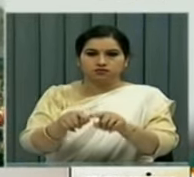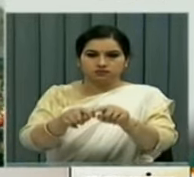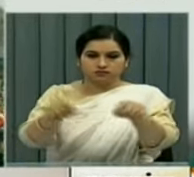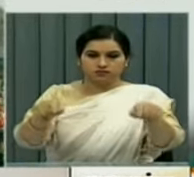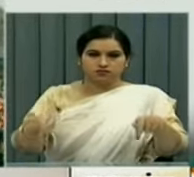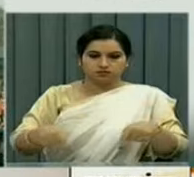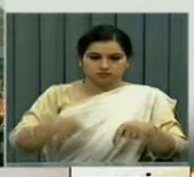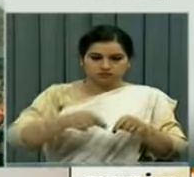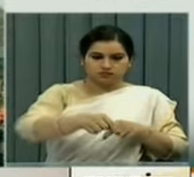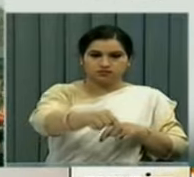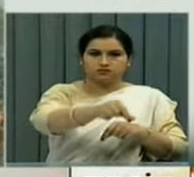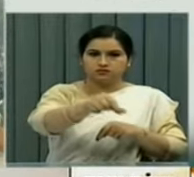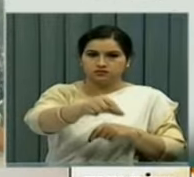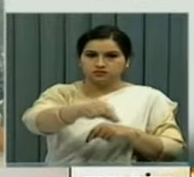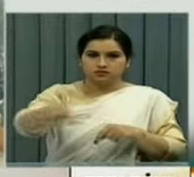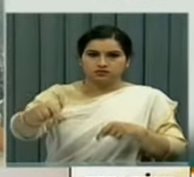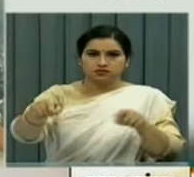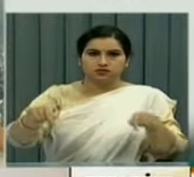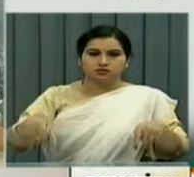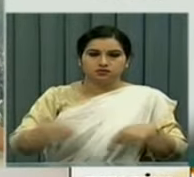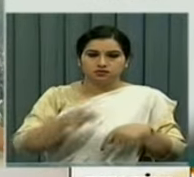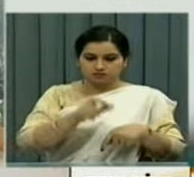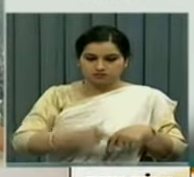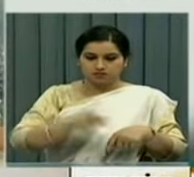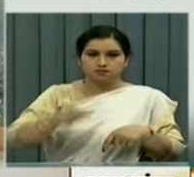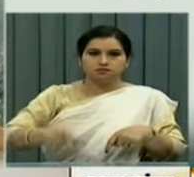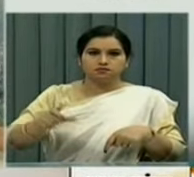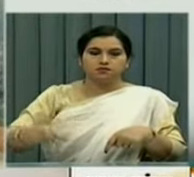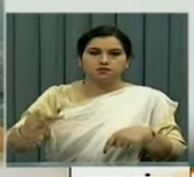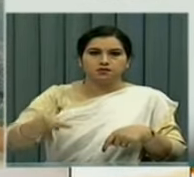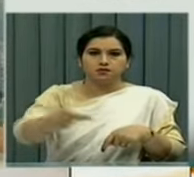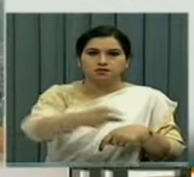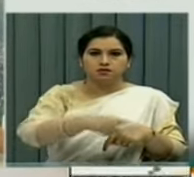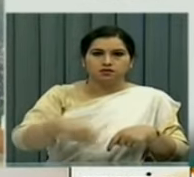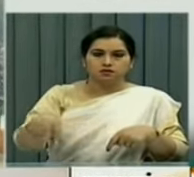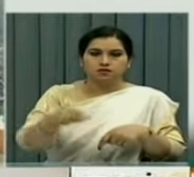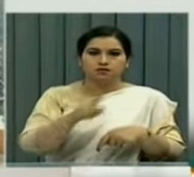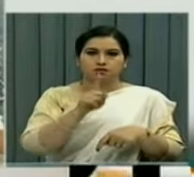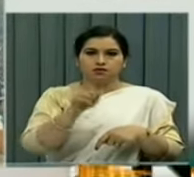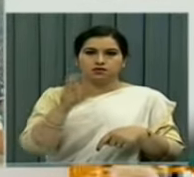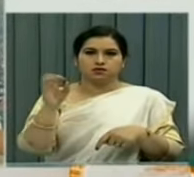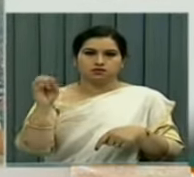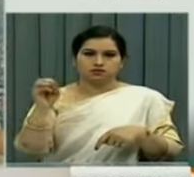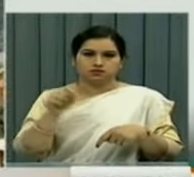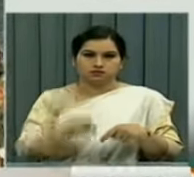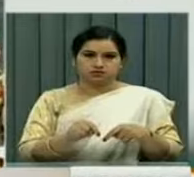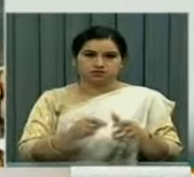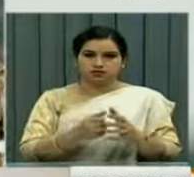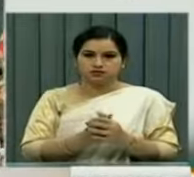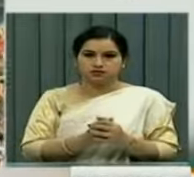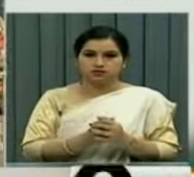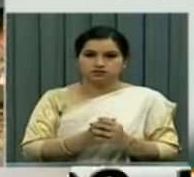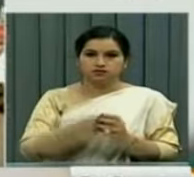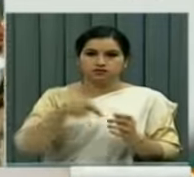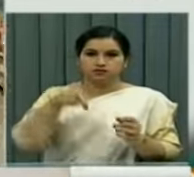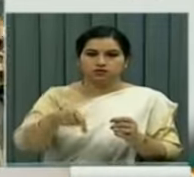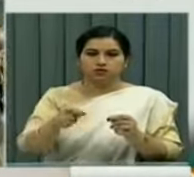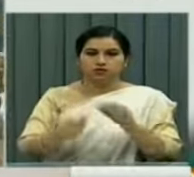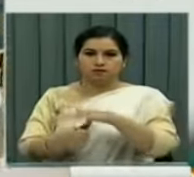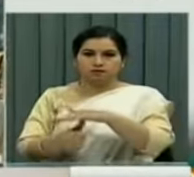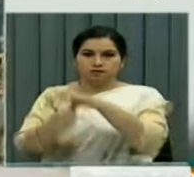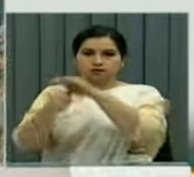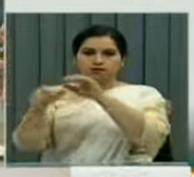आईटीबीपी, ईस्ट में जो है वो असम राइफल्स अगेंस्ट म्यांमार उसके अगेंस्ट ही है,